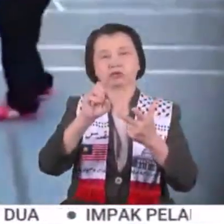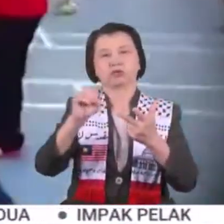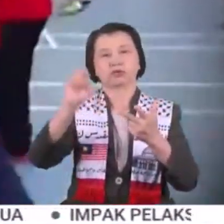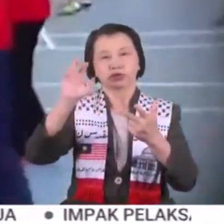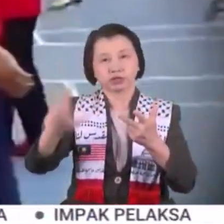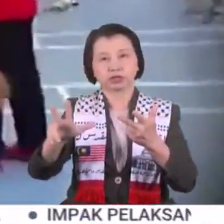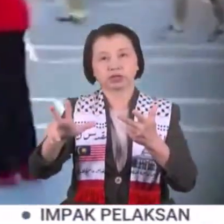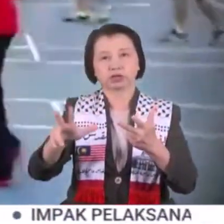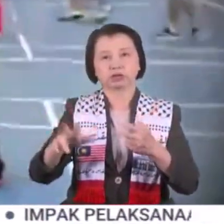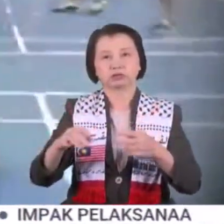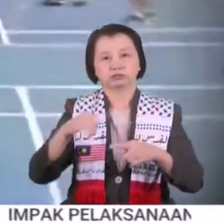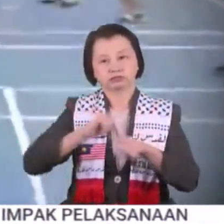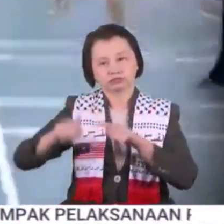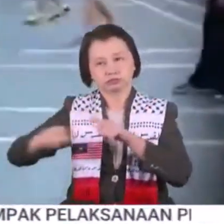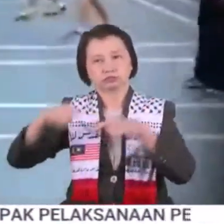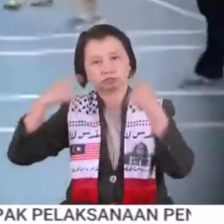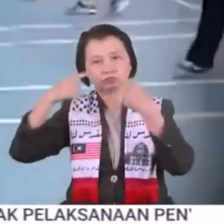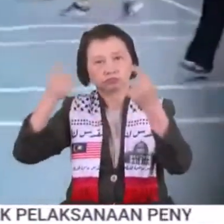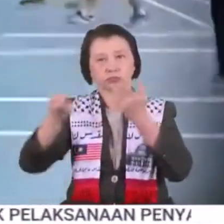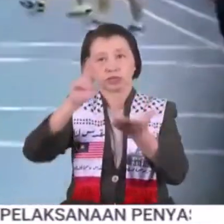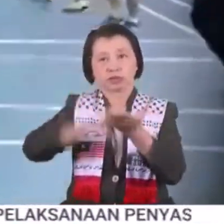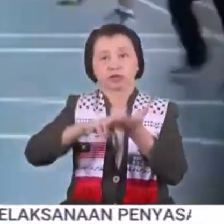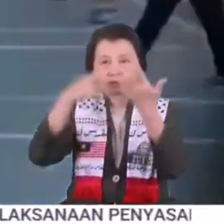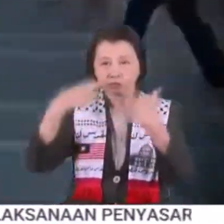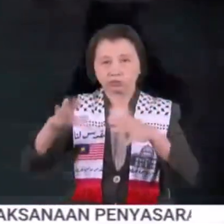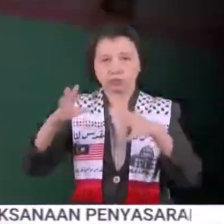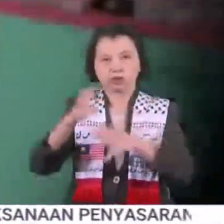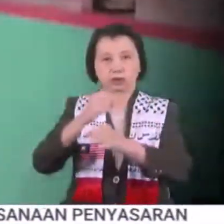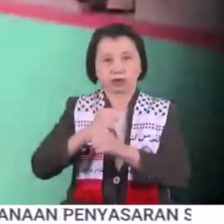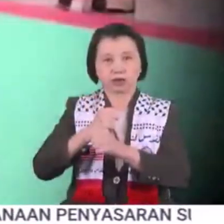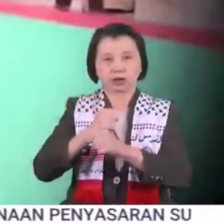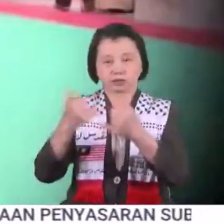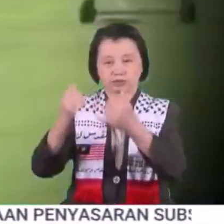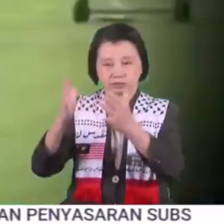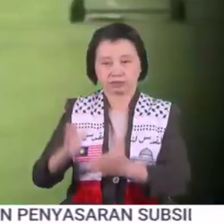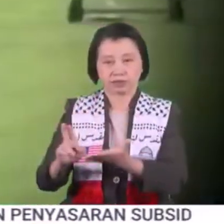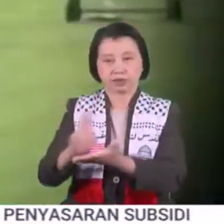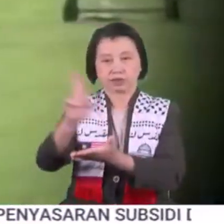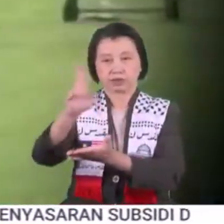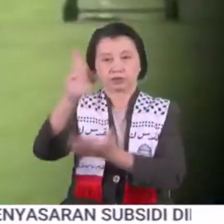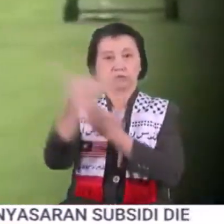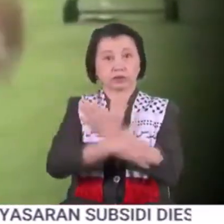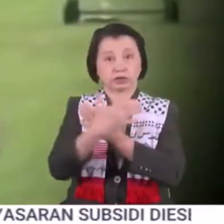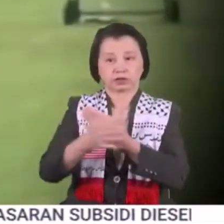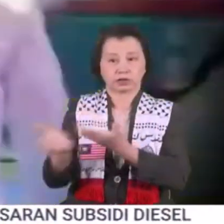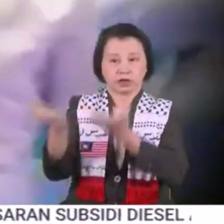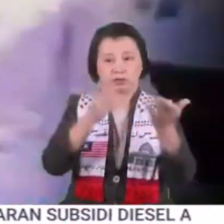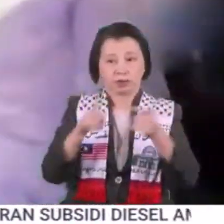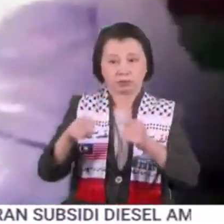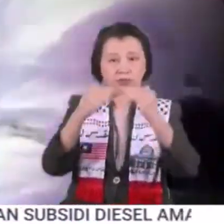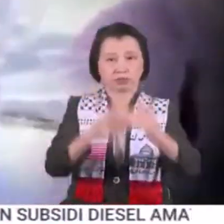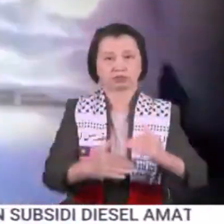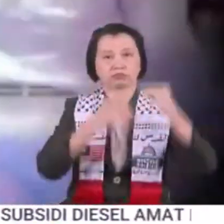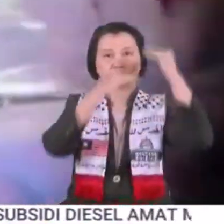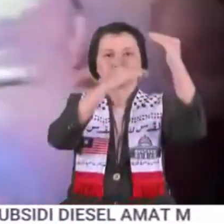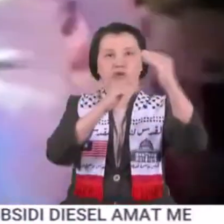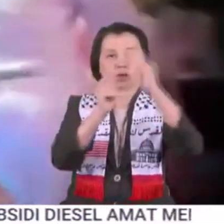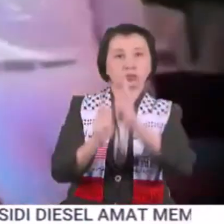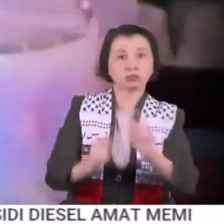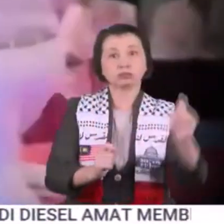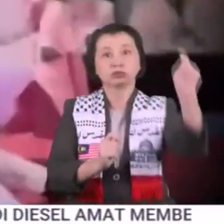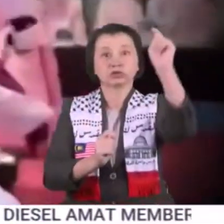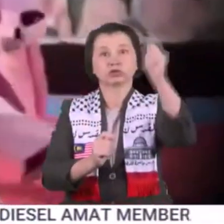itu, pelbagai pencapaian dan rekod telah dilakar para atlet universiti negara yang membawa mereka ke tahap yang lebih